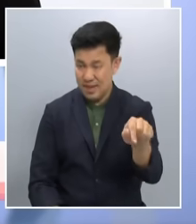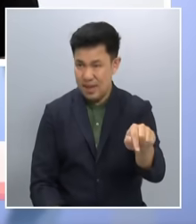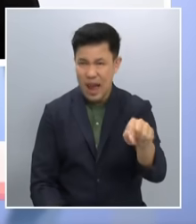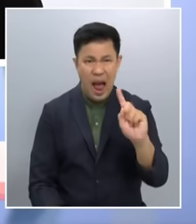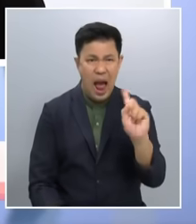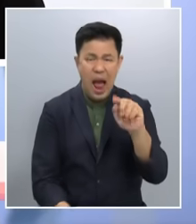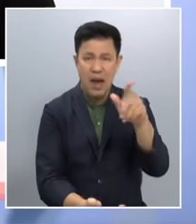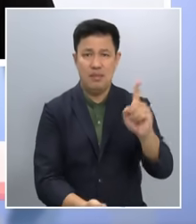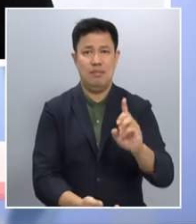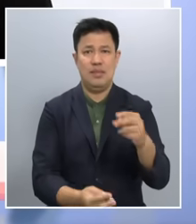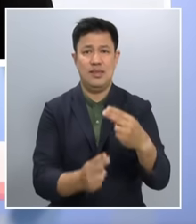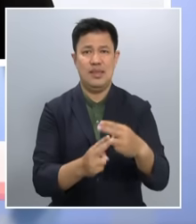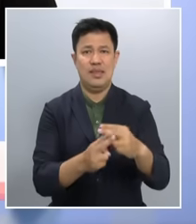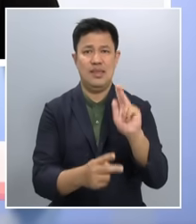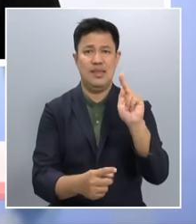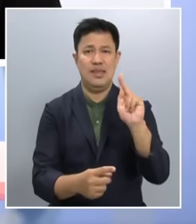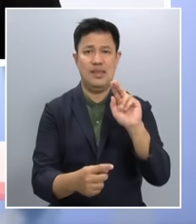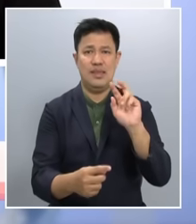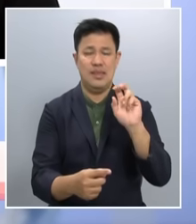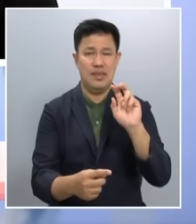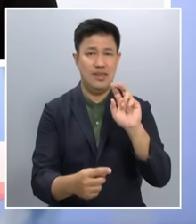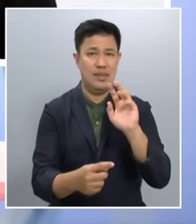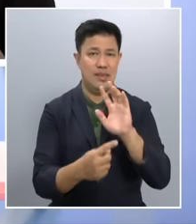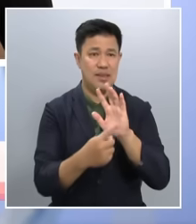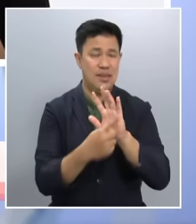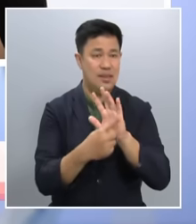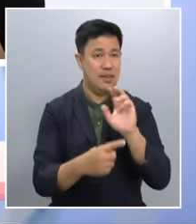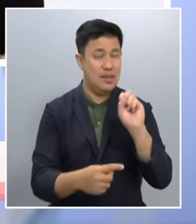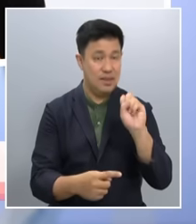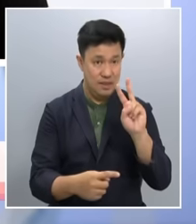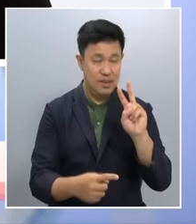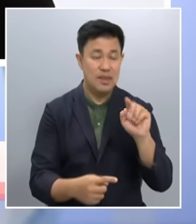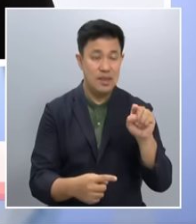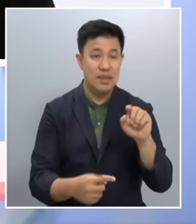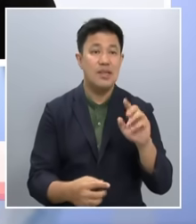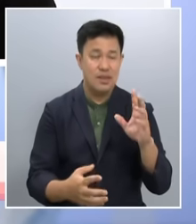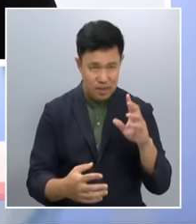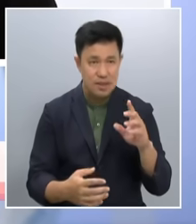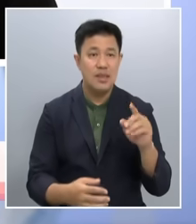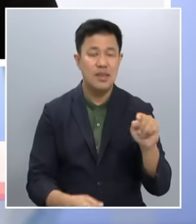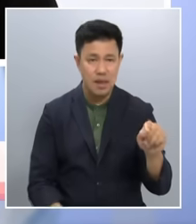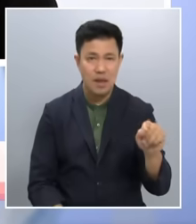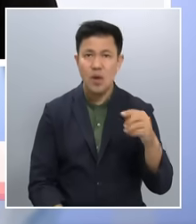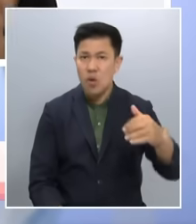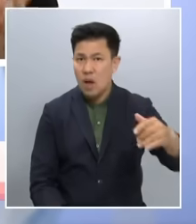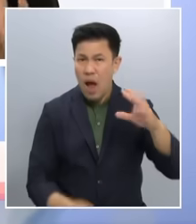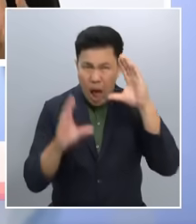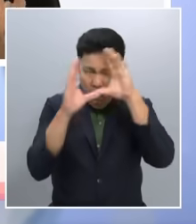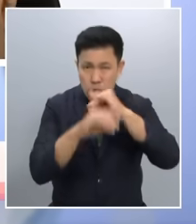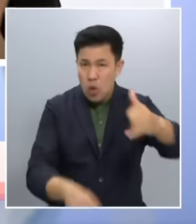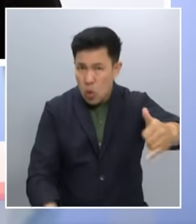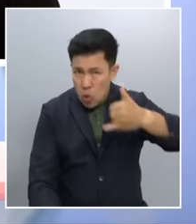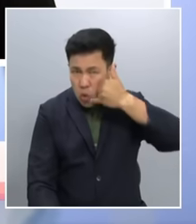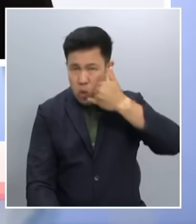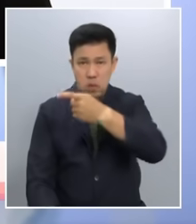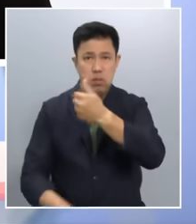ก็คือคุณกิตนงเสร็จแล้วพอตอนกลางคืนอยู่ๆก็มีคุณกิตนงโทรมาหาผมอีกแล้วก็บอกว่าเนี่ยบ